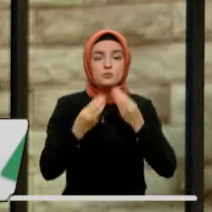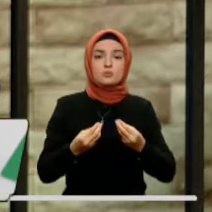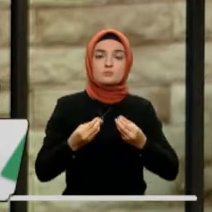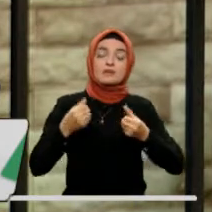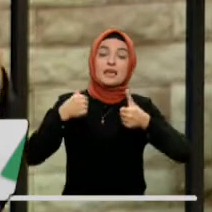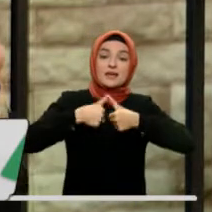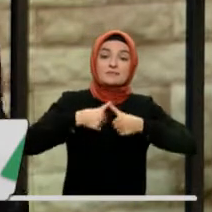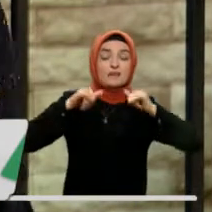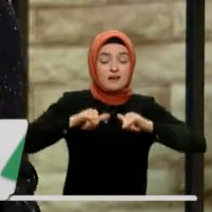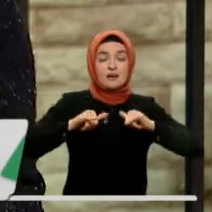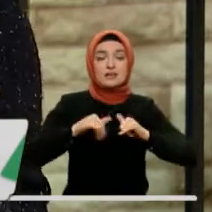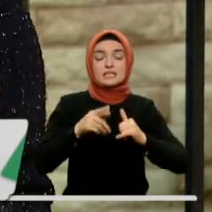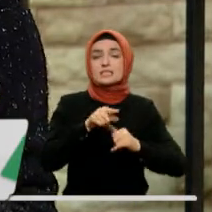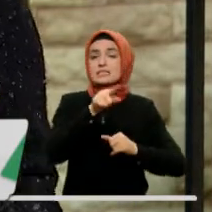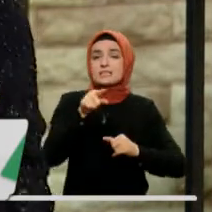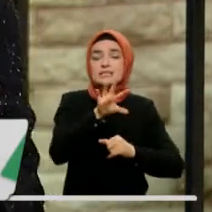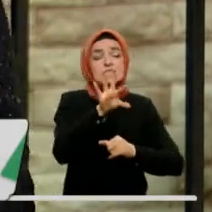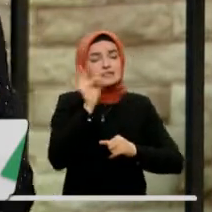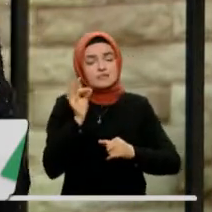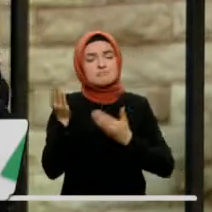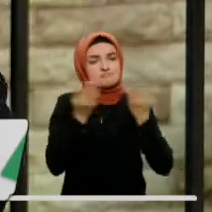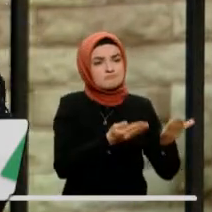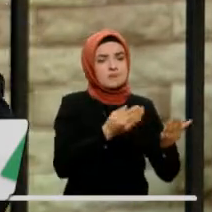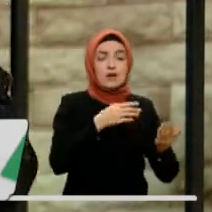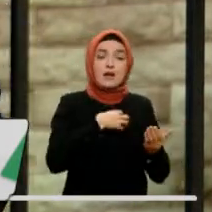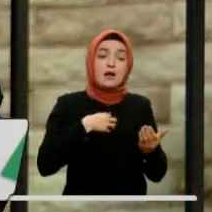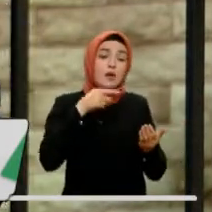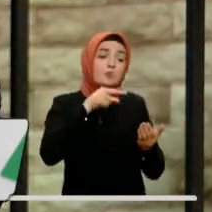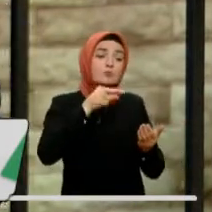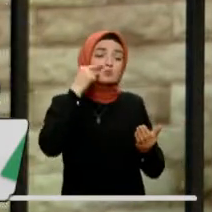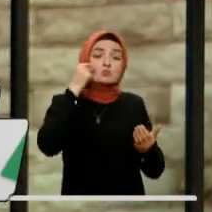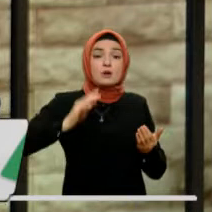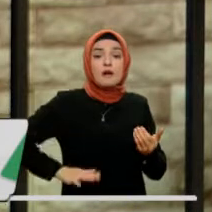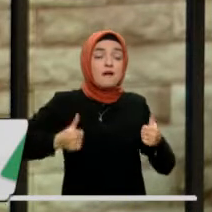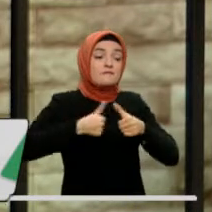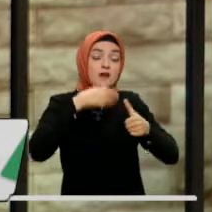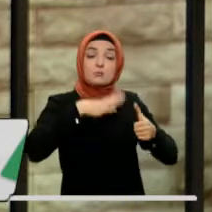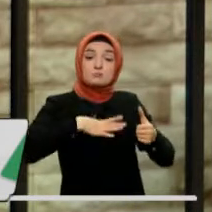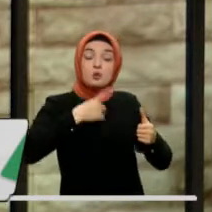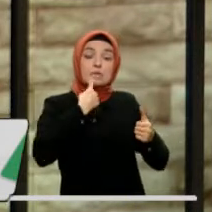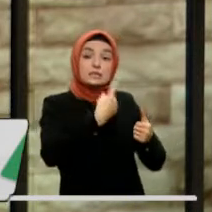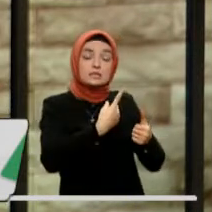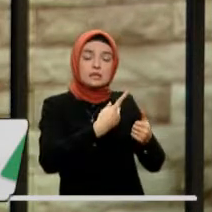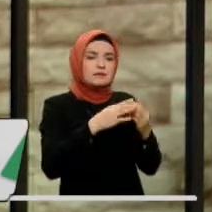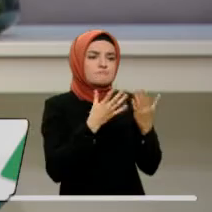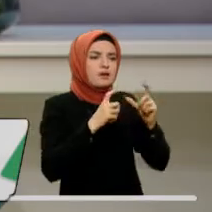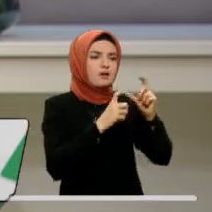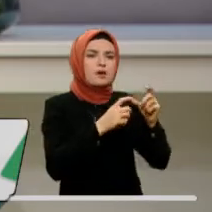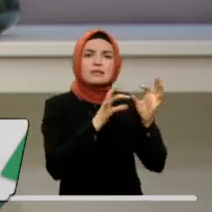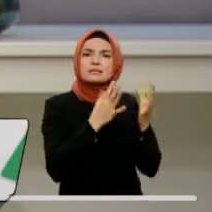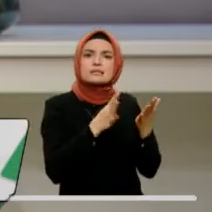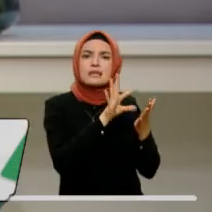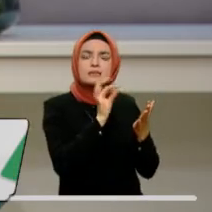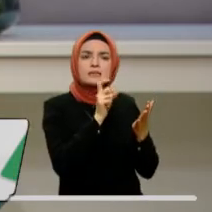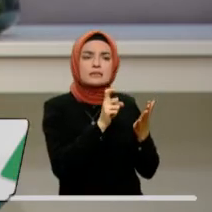böyle. Siz seçip getirdiniz bana. Tamam. Dediniz ki anne ben böyle bir delikanlıyla evlenmek istiyorum. Ben şimdi soruyorum neyi seçtin diyorum. İşte